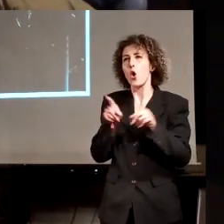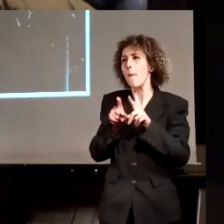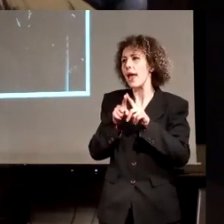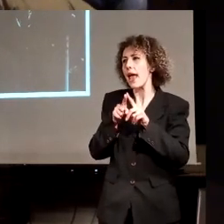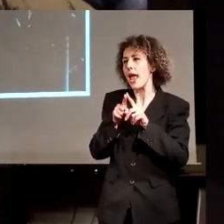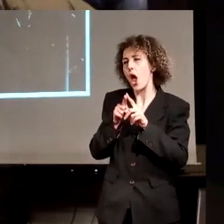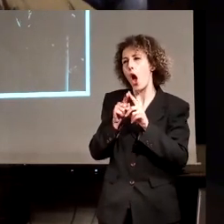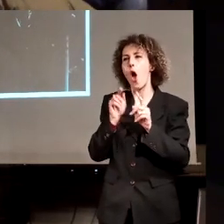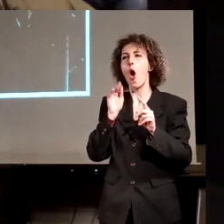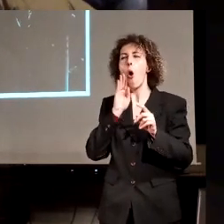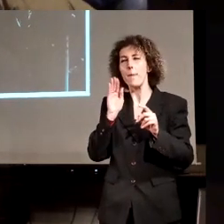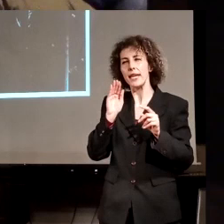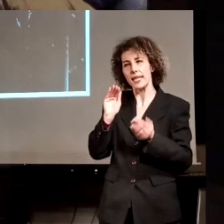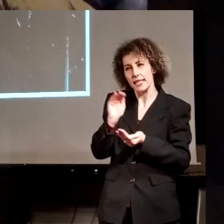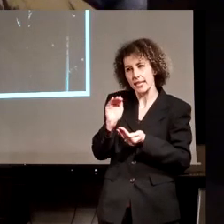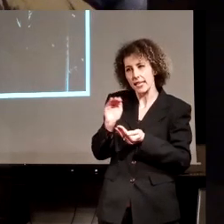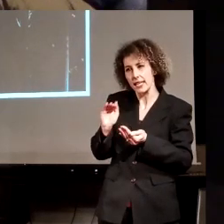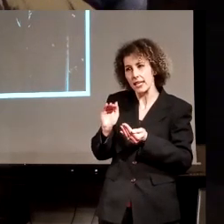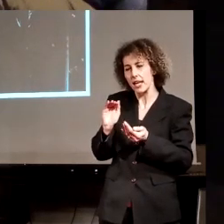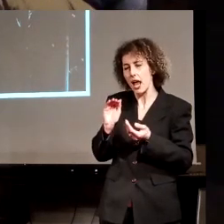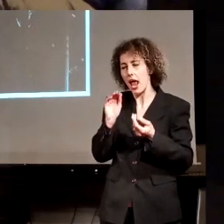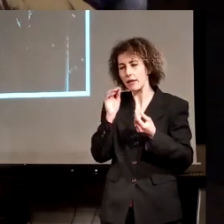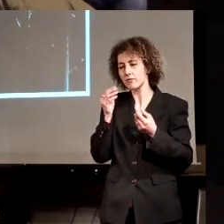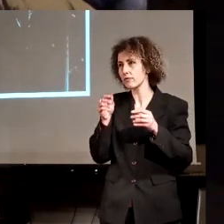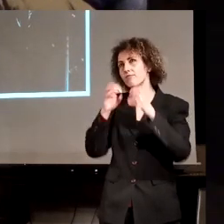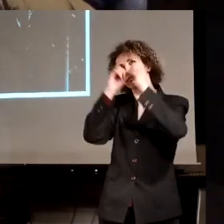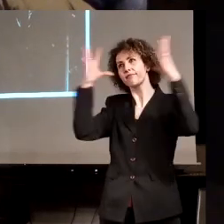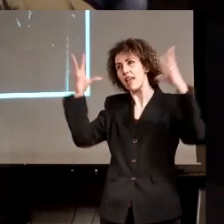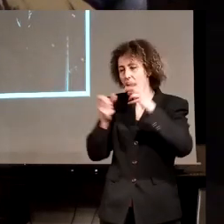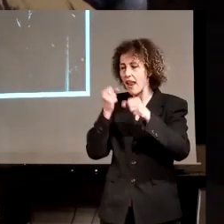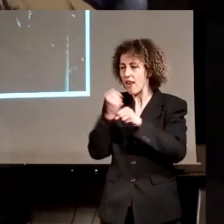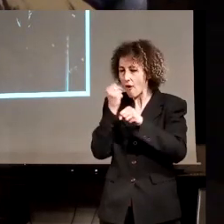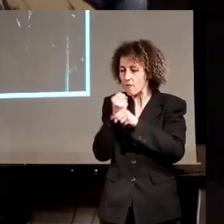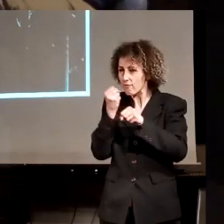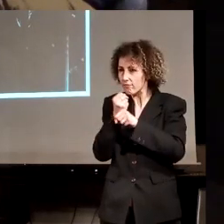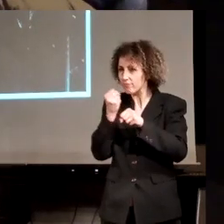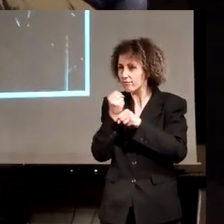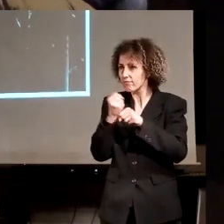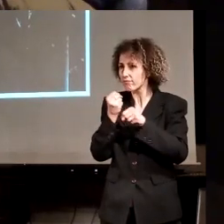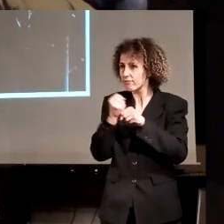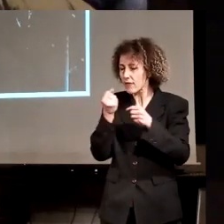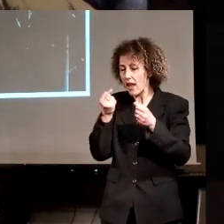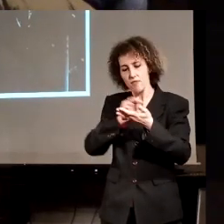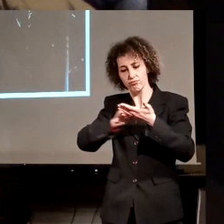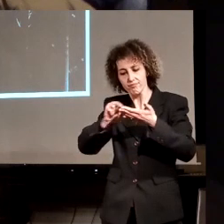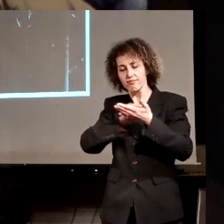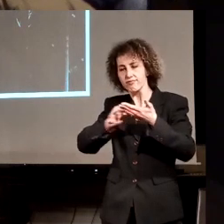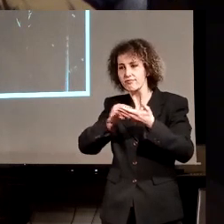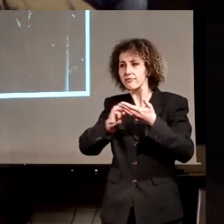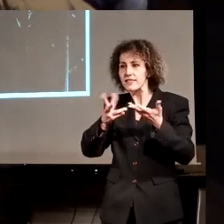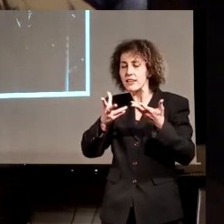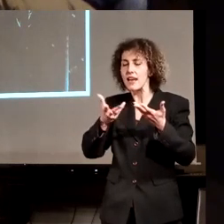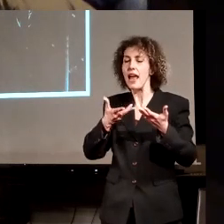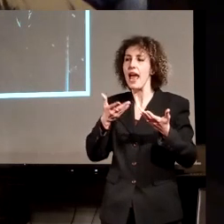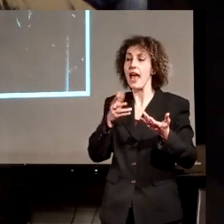di notte fanno il grosso foro chi scrive cosa eccoci quindi in qualche modo arrivate a finzioni